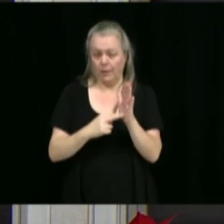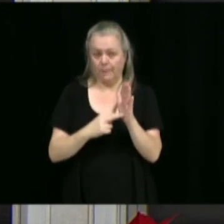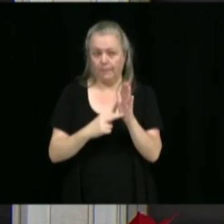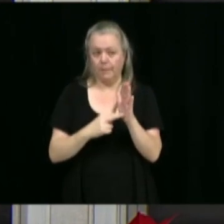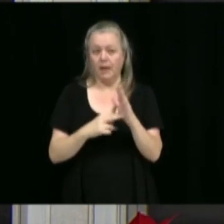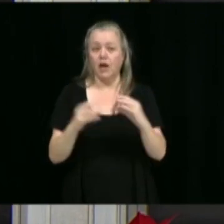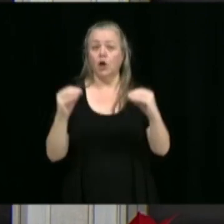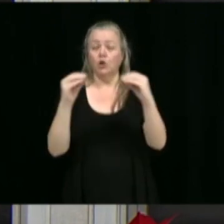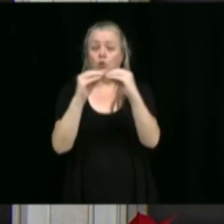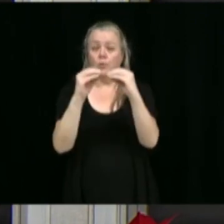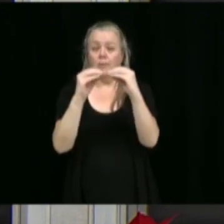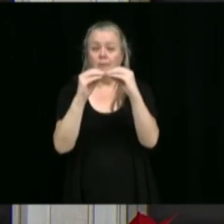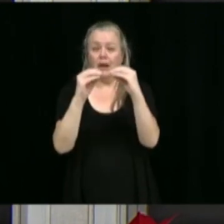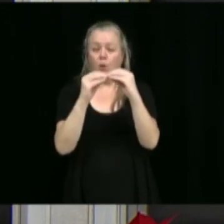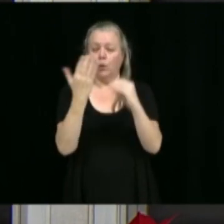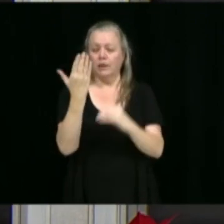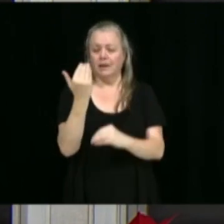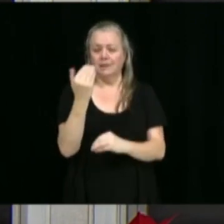numéro